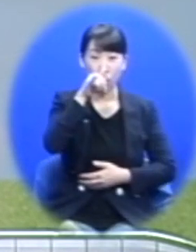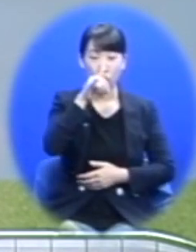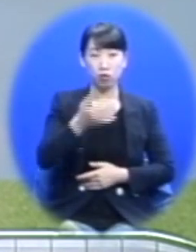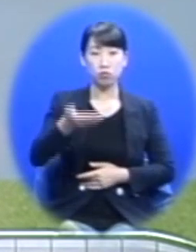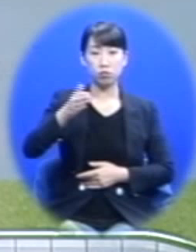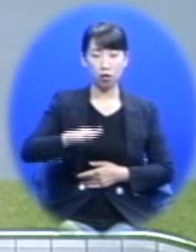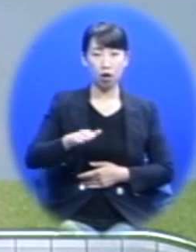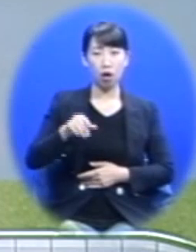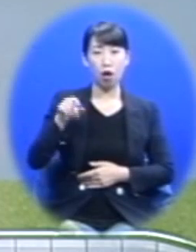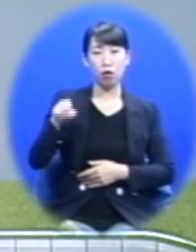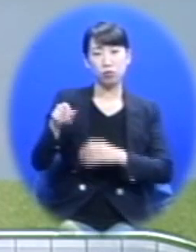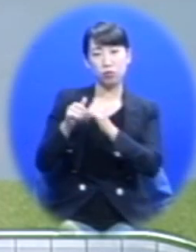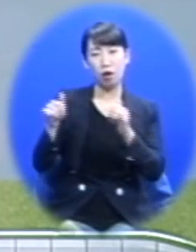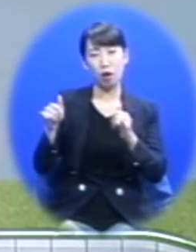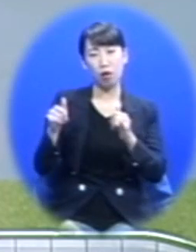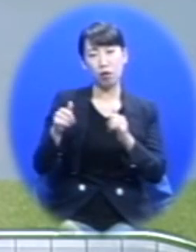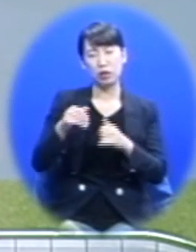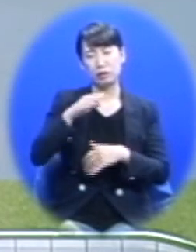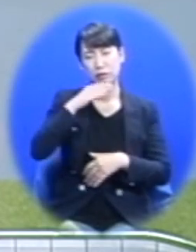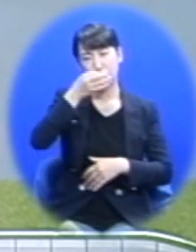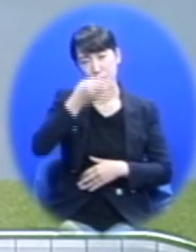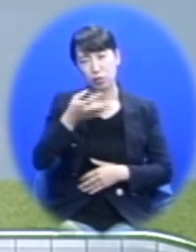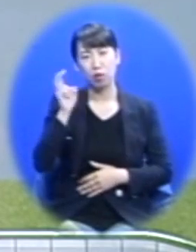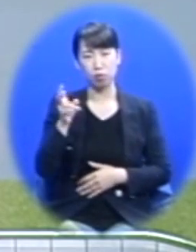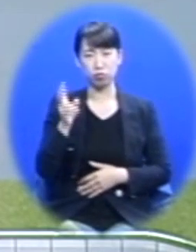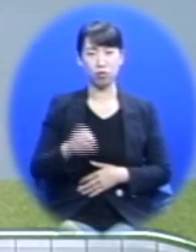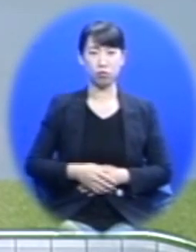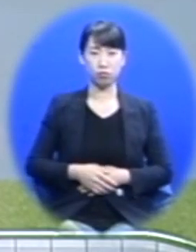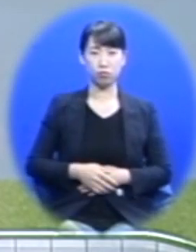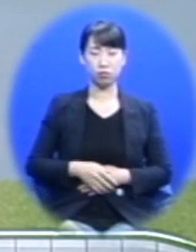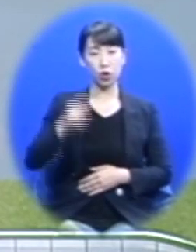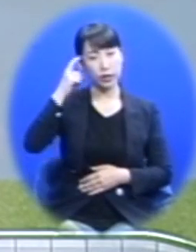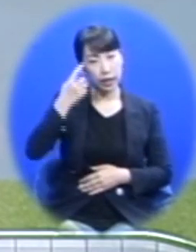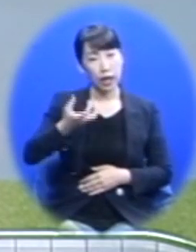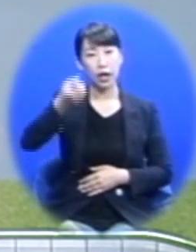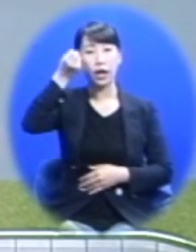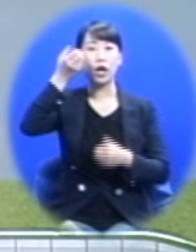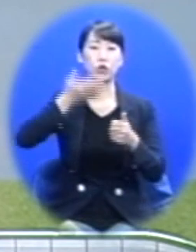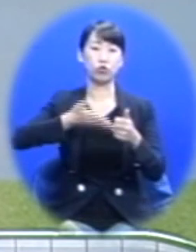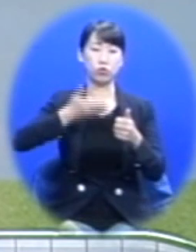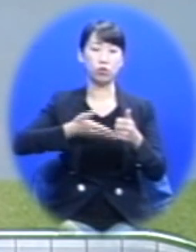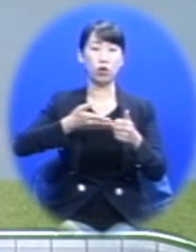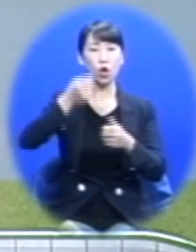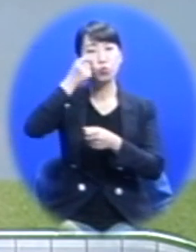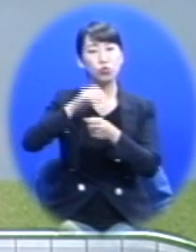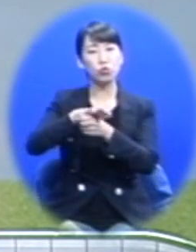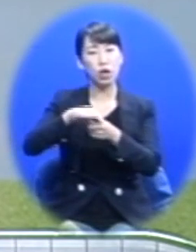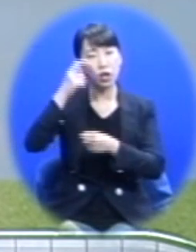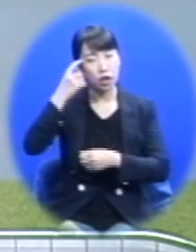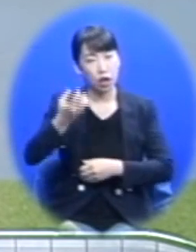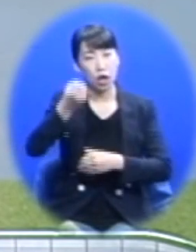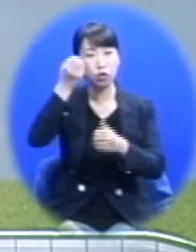그분이 얼마나 어려우면 저렇게 비명을 지를까, 저렇게 부르짖을까 하고 여러분 긍휼히 여기실 수 있어야